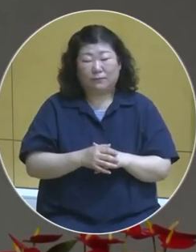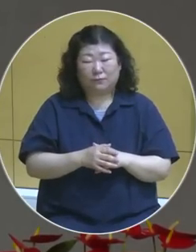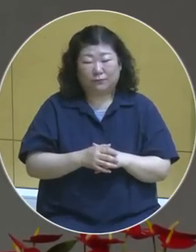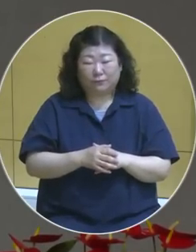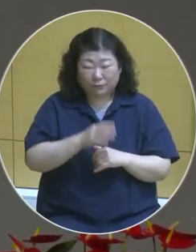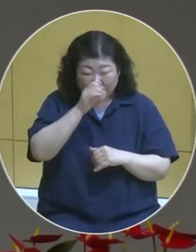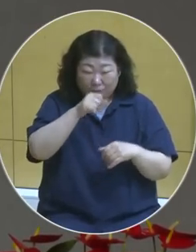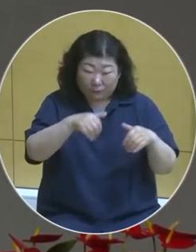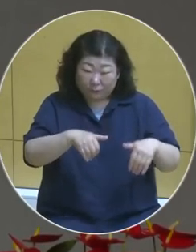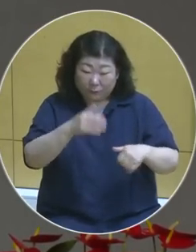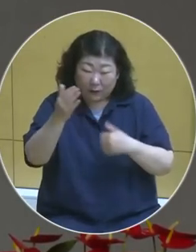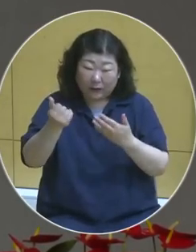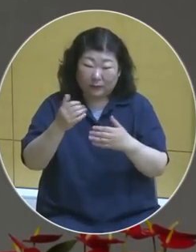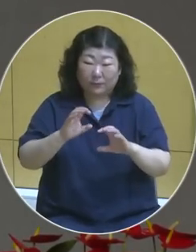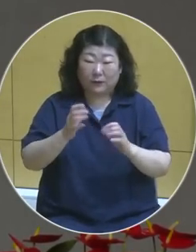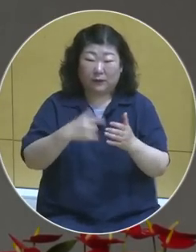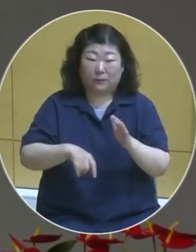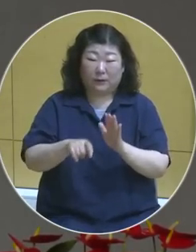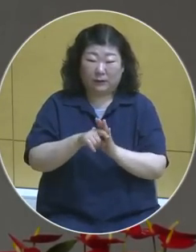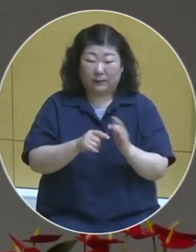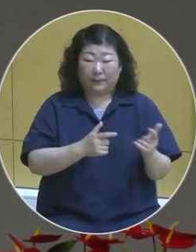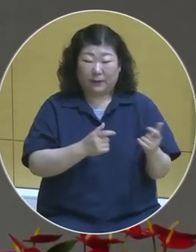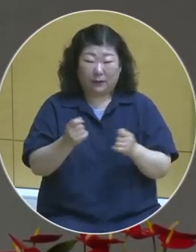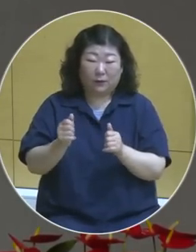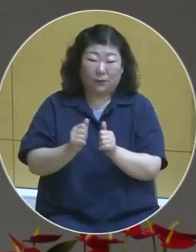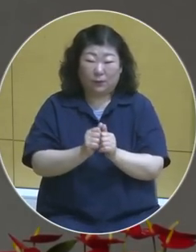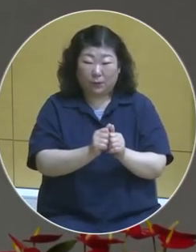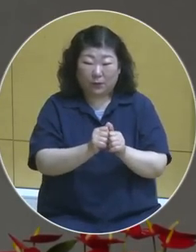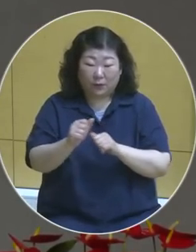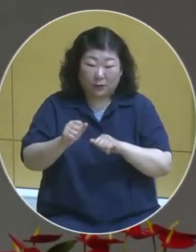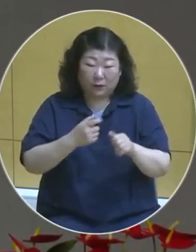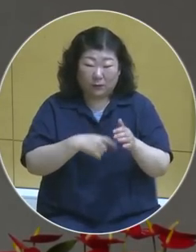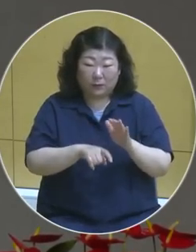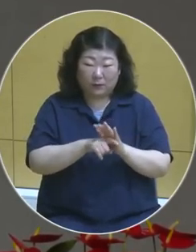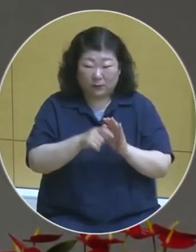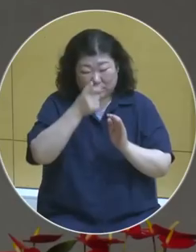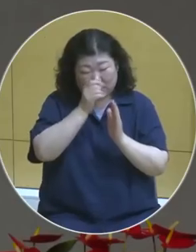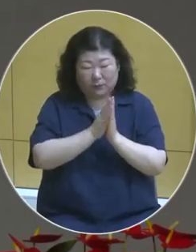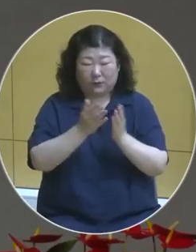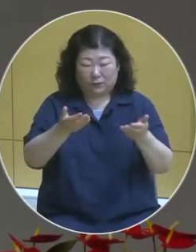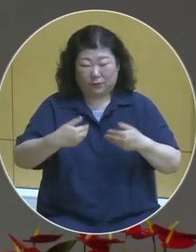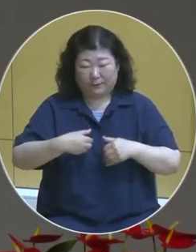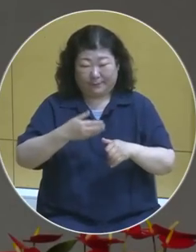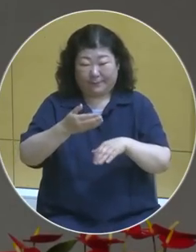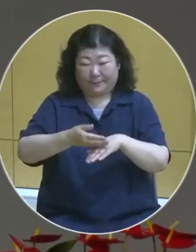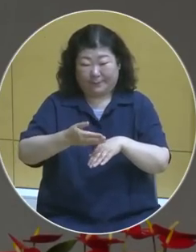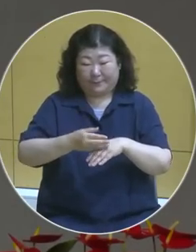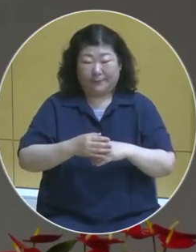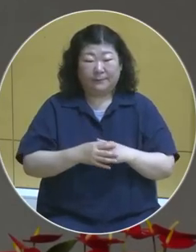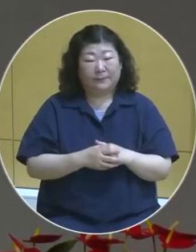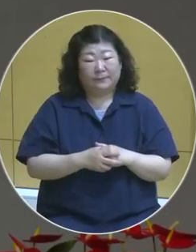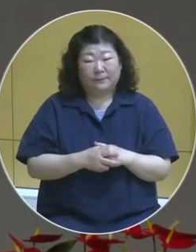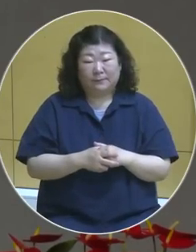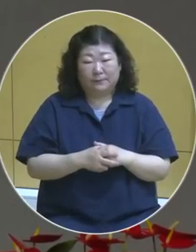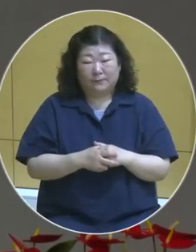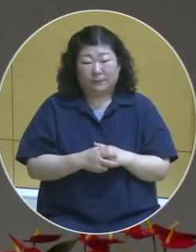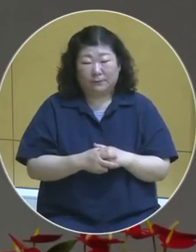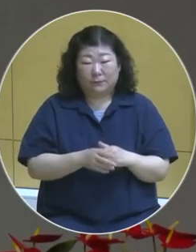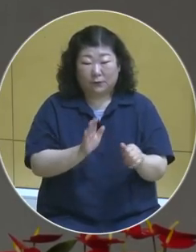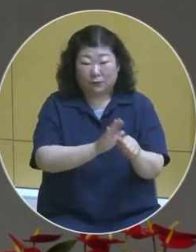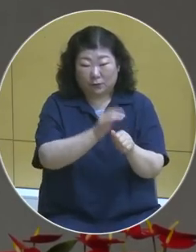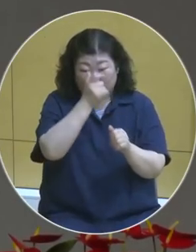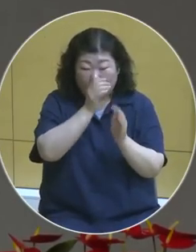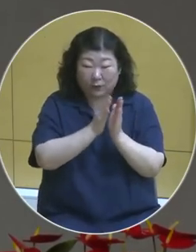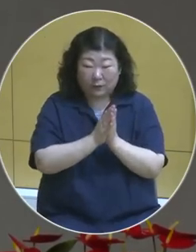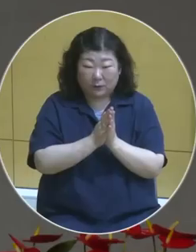일꾼으로 하나님 나라를 위해서 함께 동력할 수 있도록 여러분께서 함께 기도해 주시면 고맙겠습니다. 중보기도